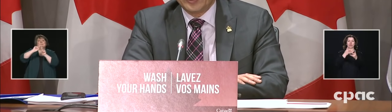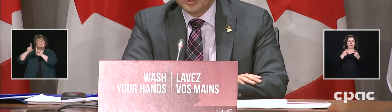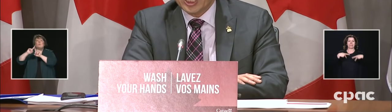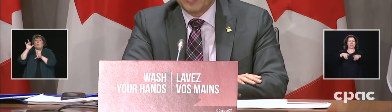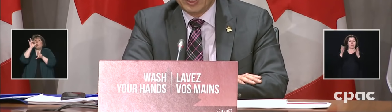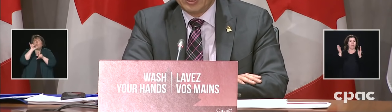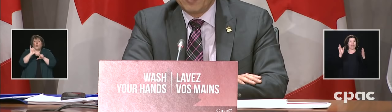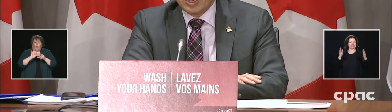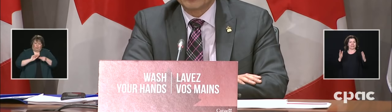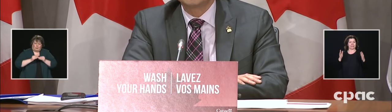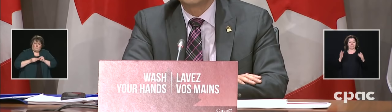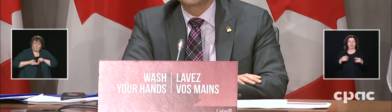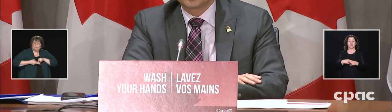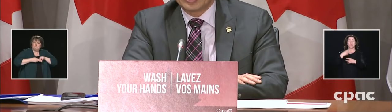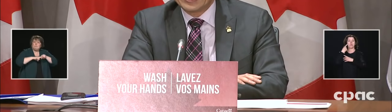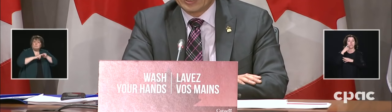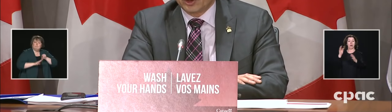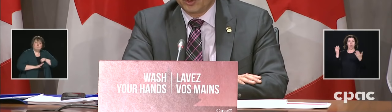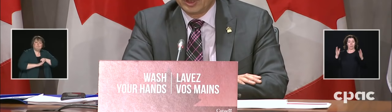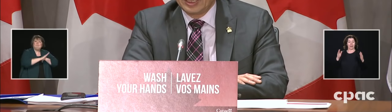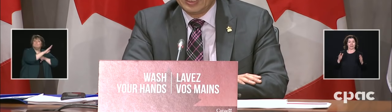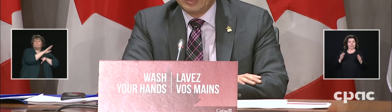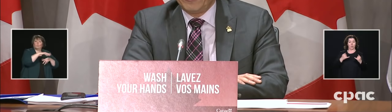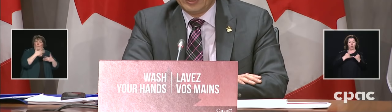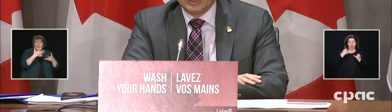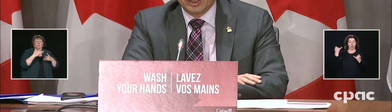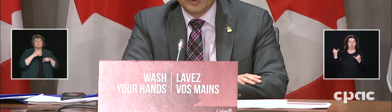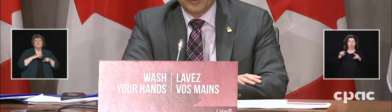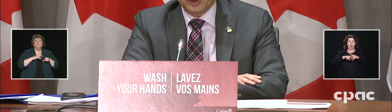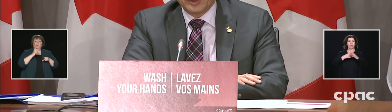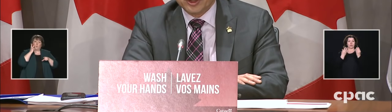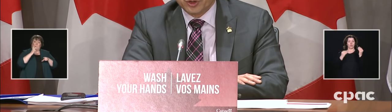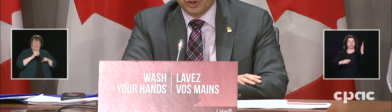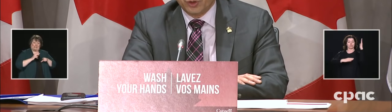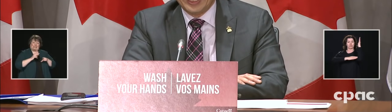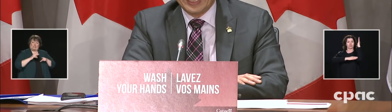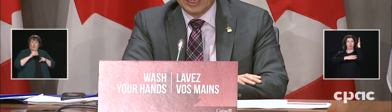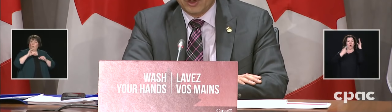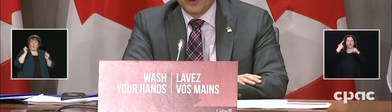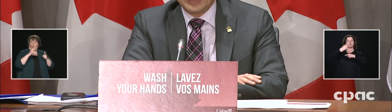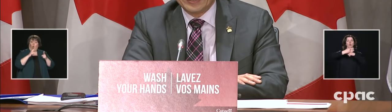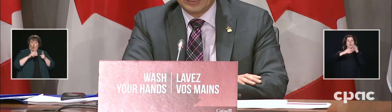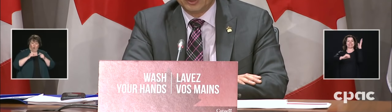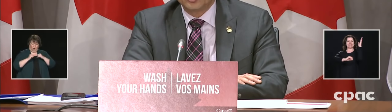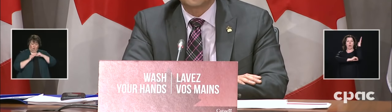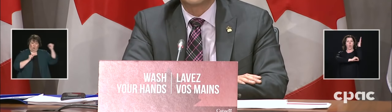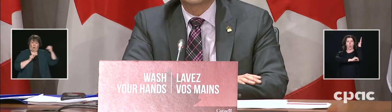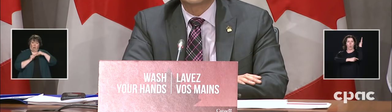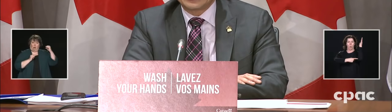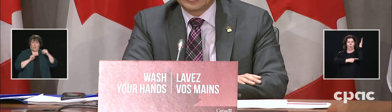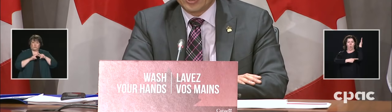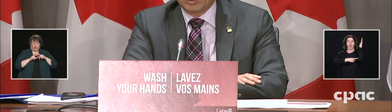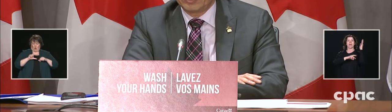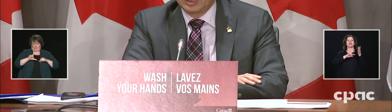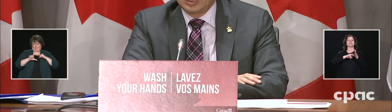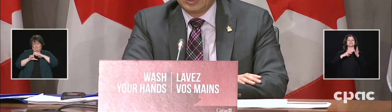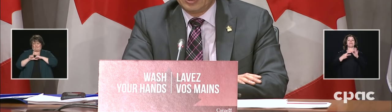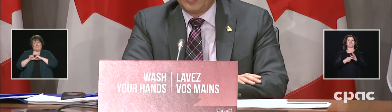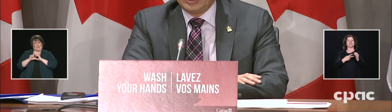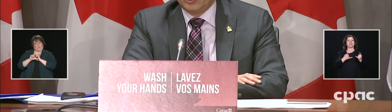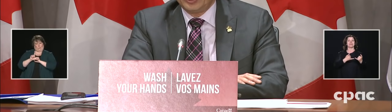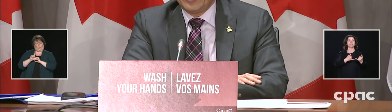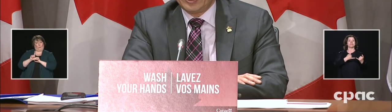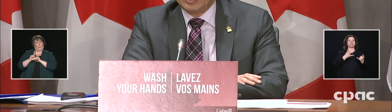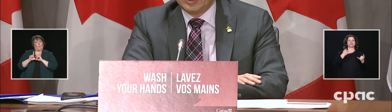la courbe de chaque pays part du jour 0, définie comme le premier jour où les cas ont atteint le nombre de 500.